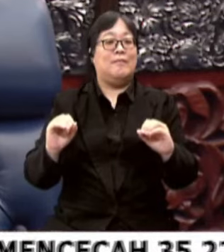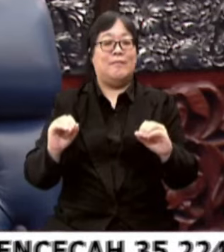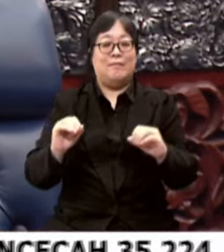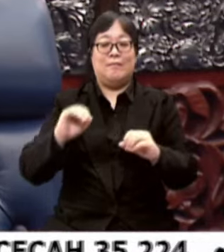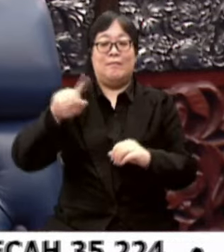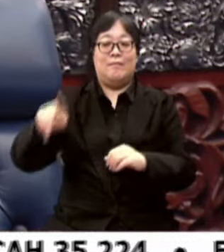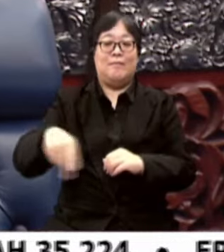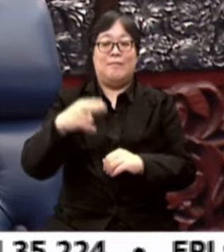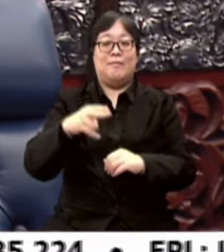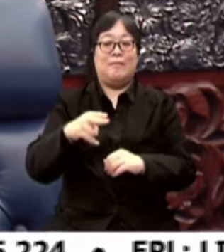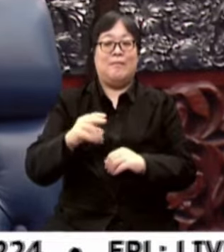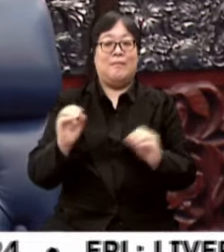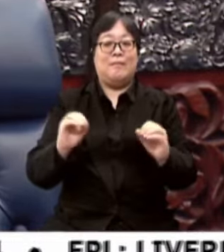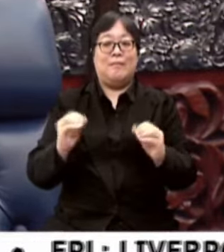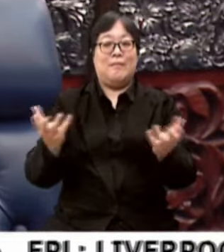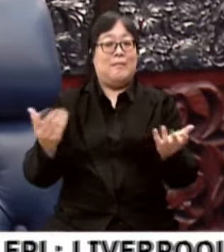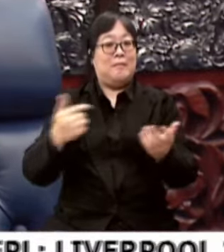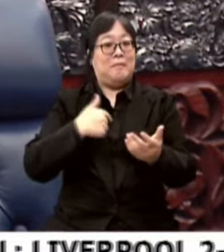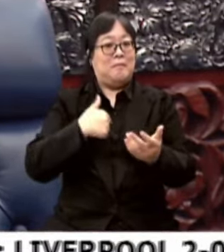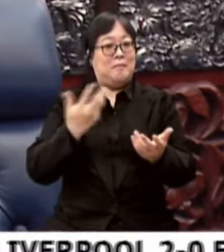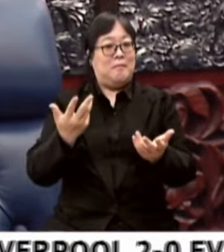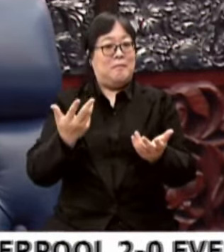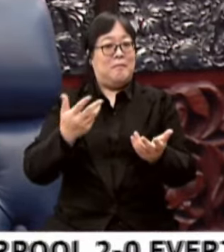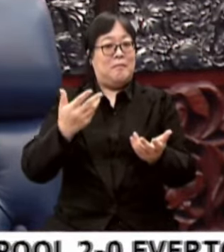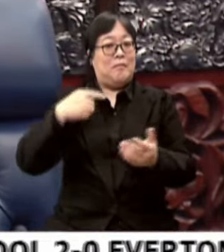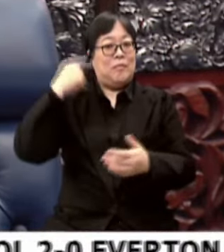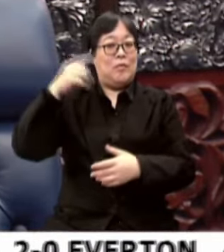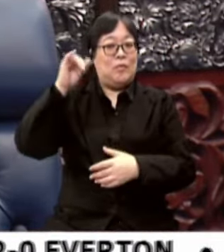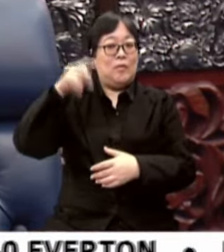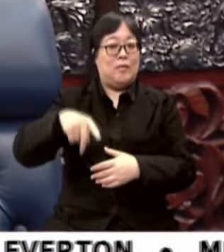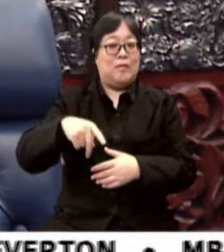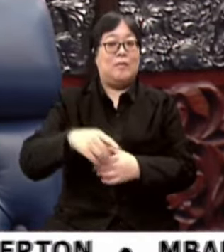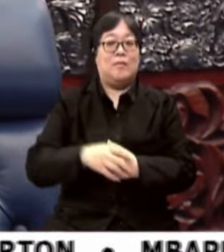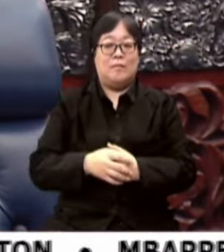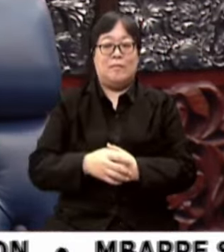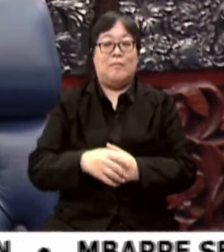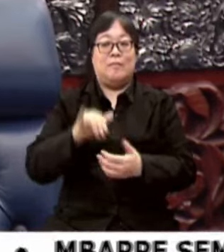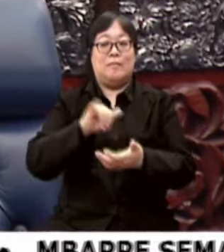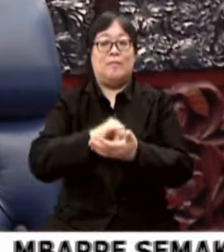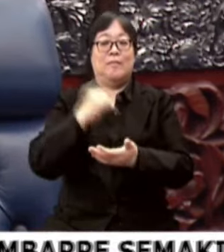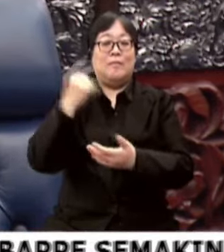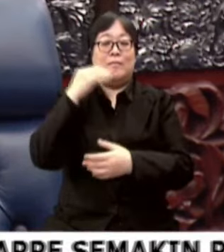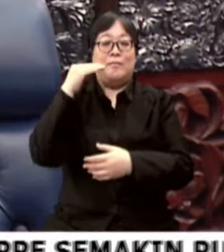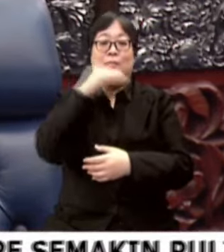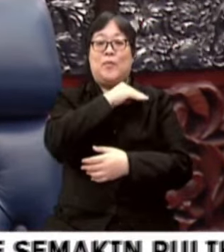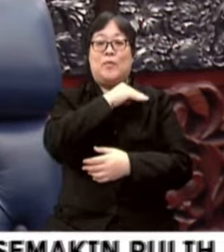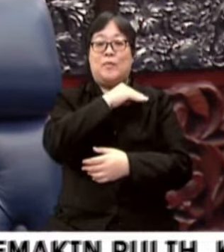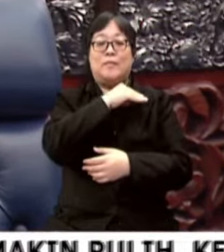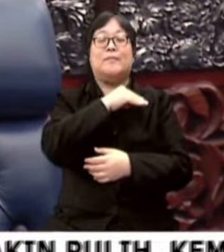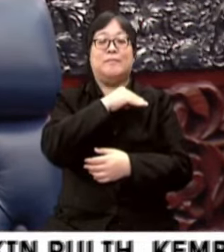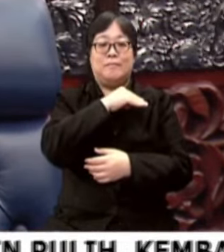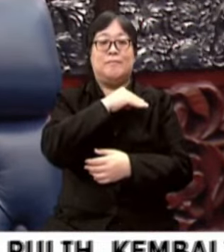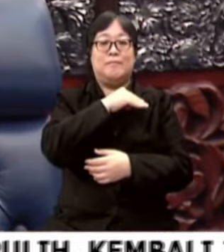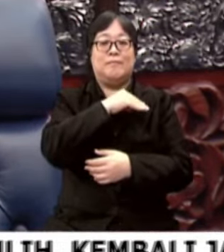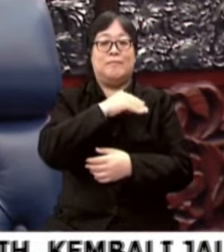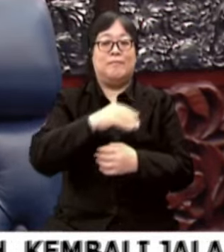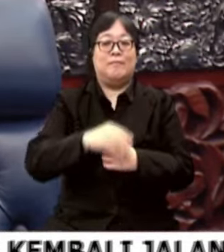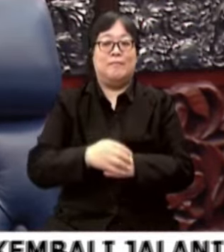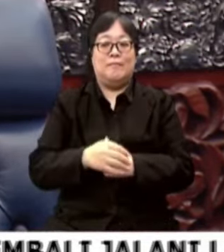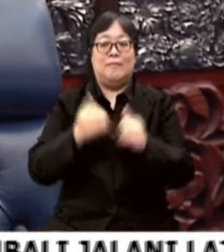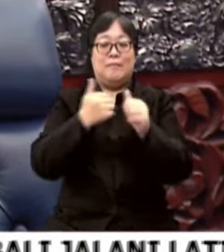Harapan bau-bau ini jadi saya kira Tuhan yang betul kalau itu adalah satu perbohongan yang jatuh